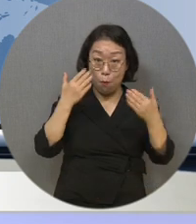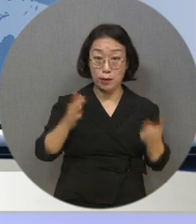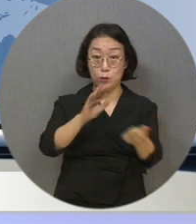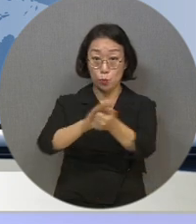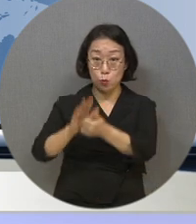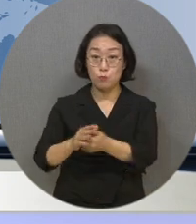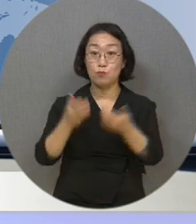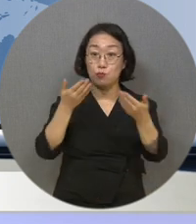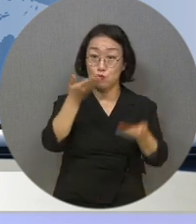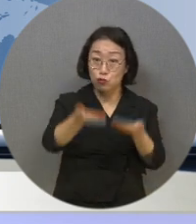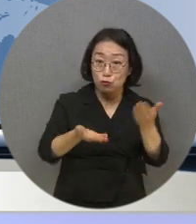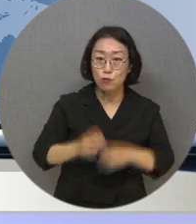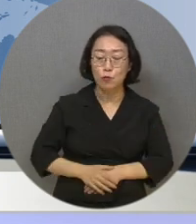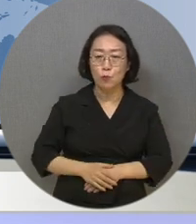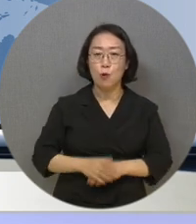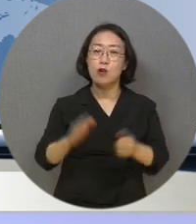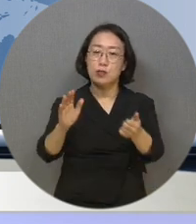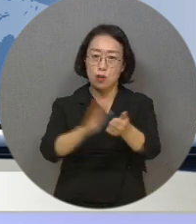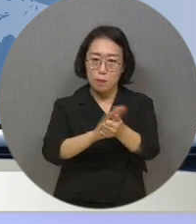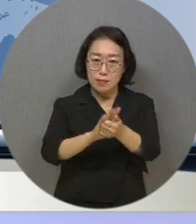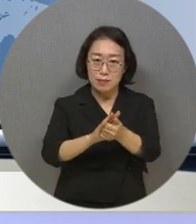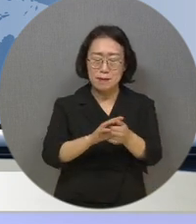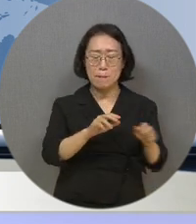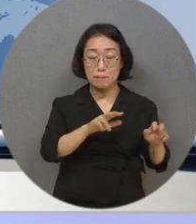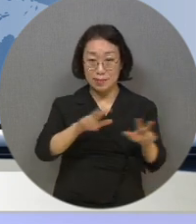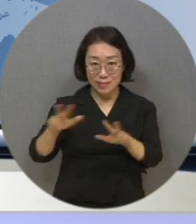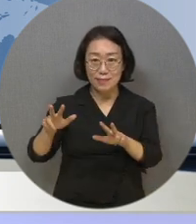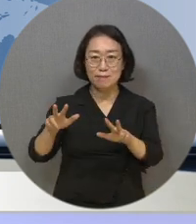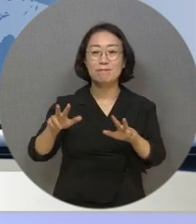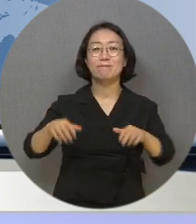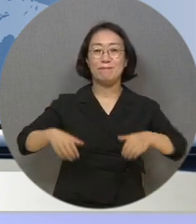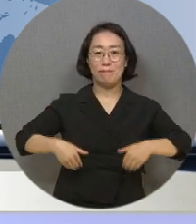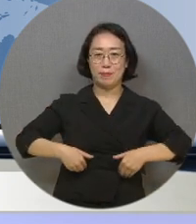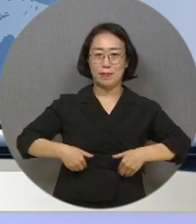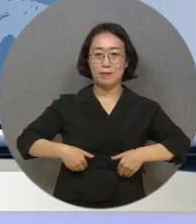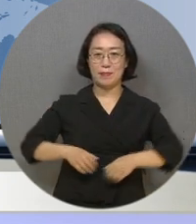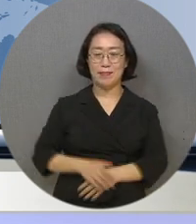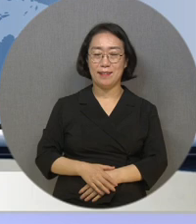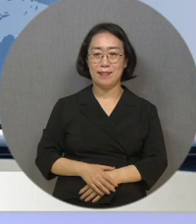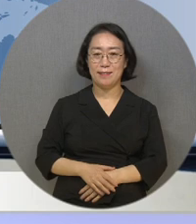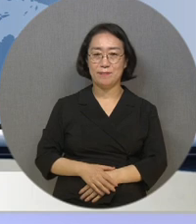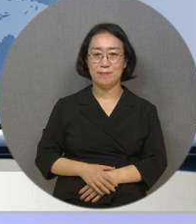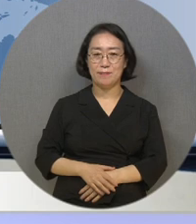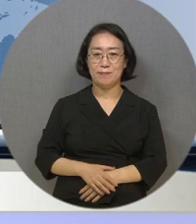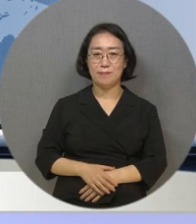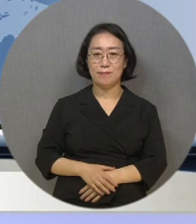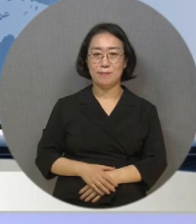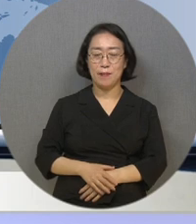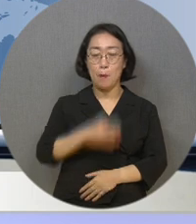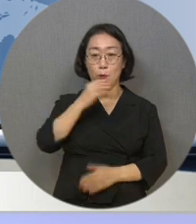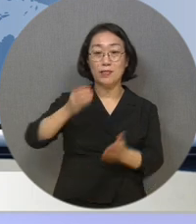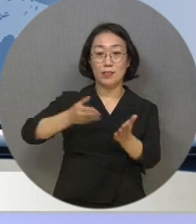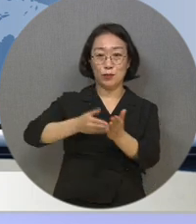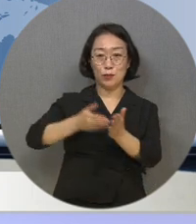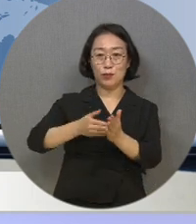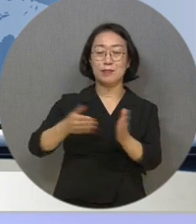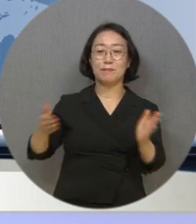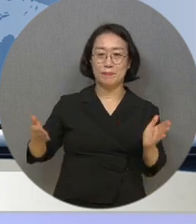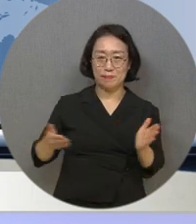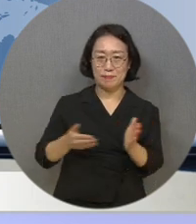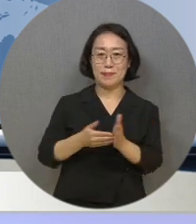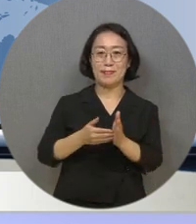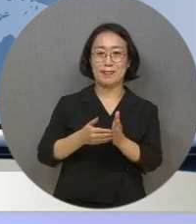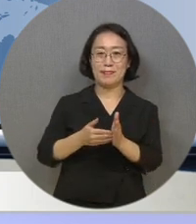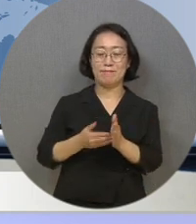복지정책과 사회서비스의 개발이 그 어느 때보다 시급해 보입니다. 이상으로 WBC 복지TV 뉴스 24를